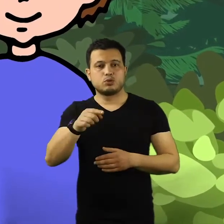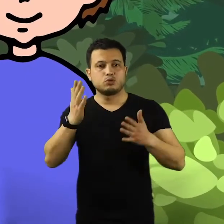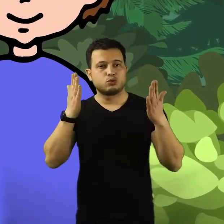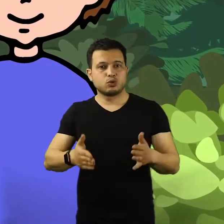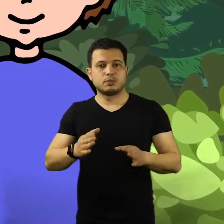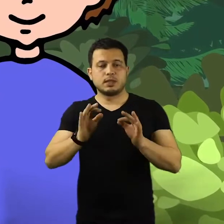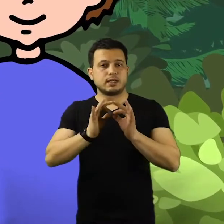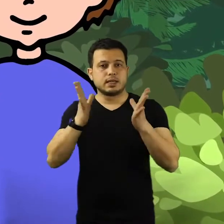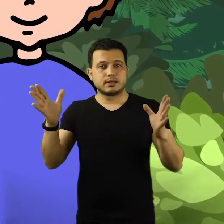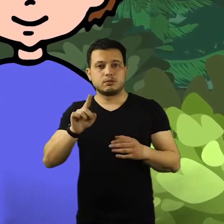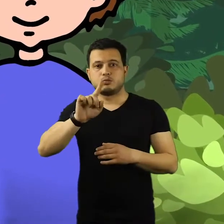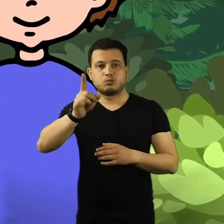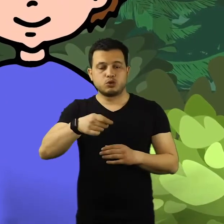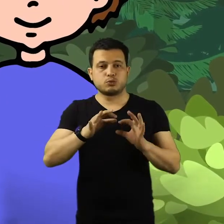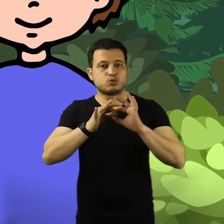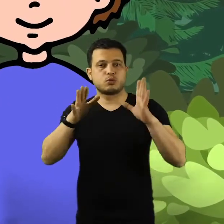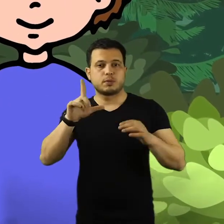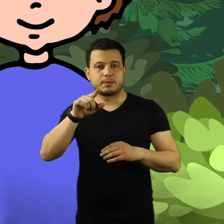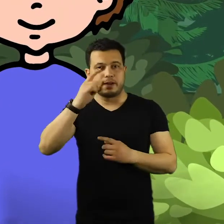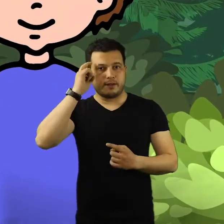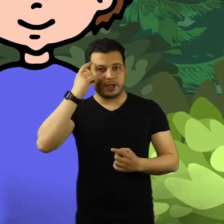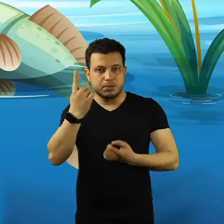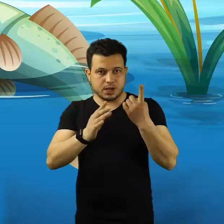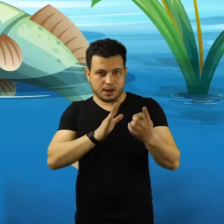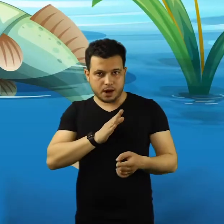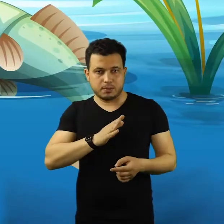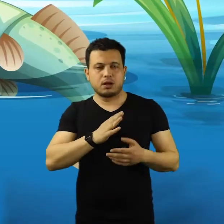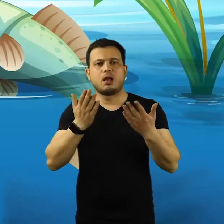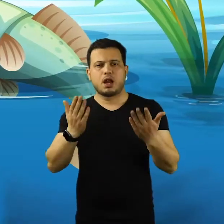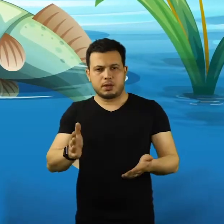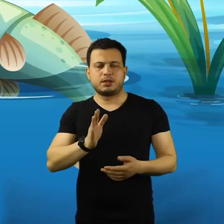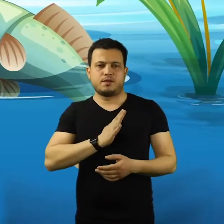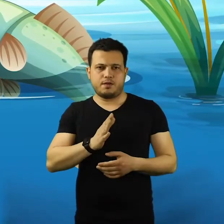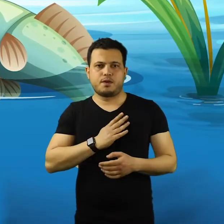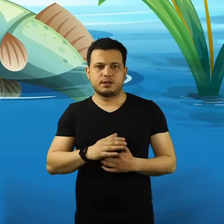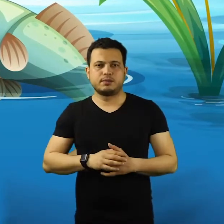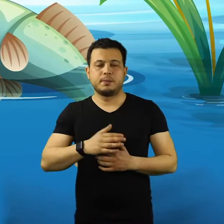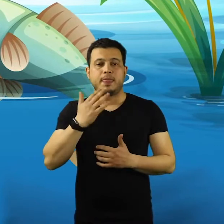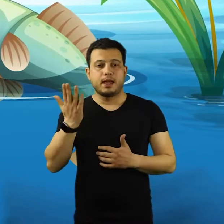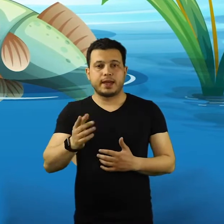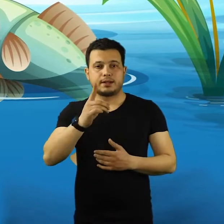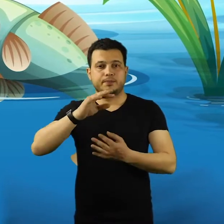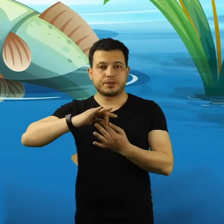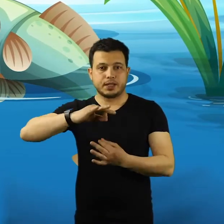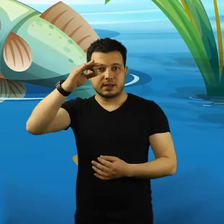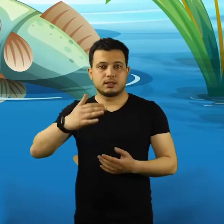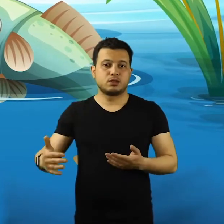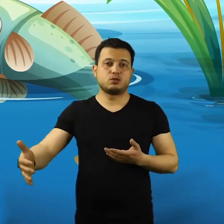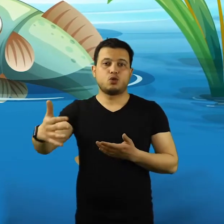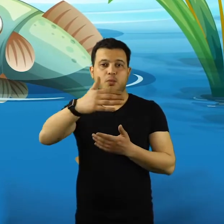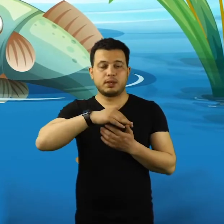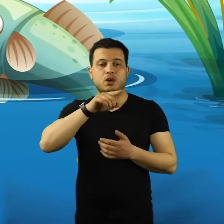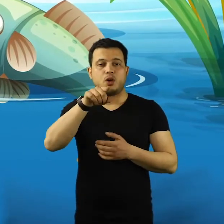nasıl düzeltebiliriz? Bir fikriniz var mı? Elbette var Eğer insanları toplayıp